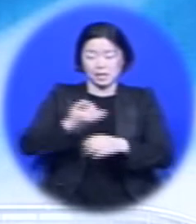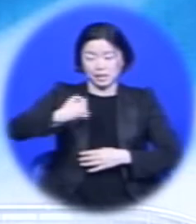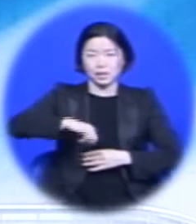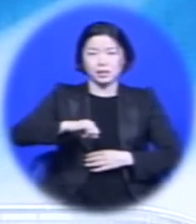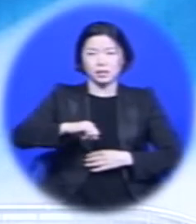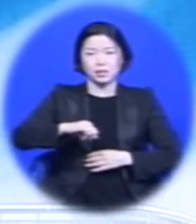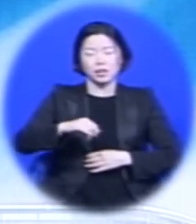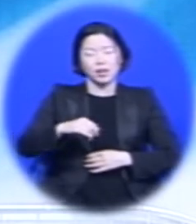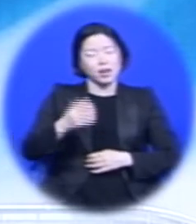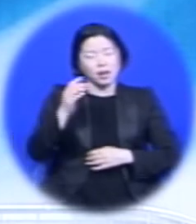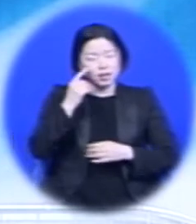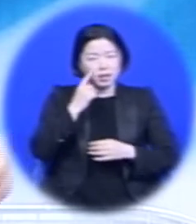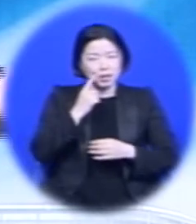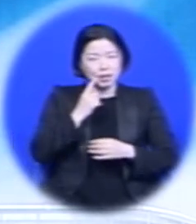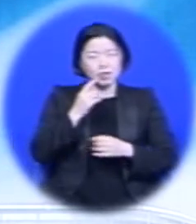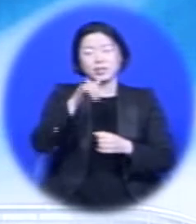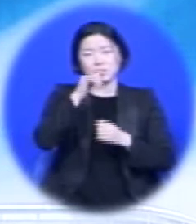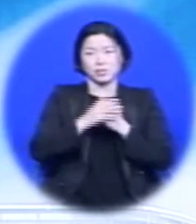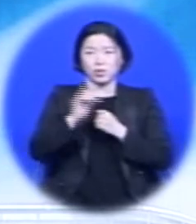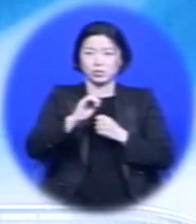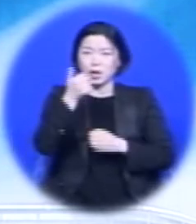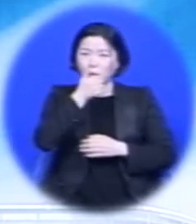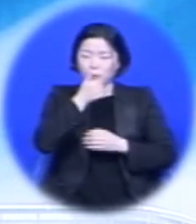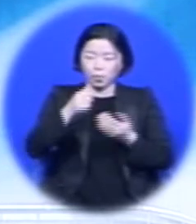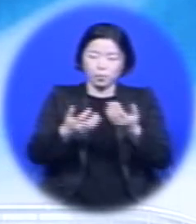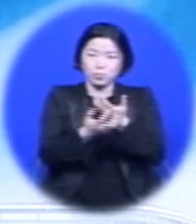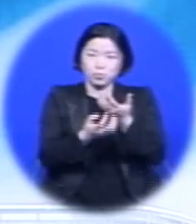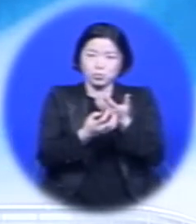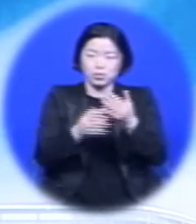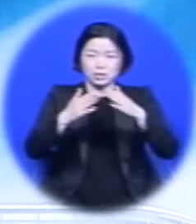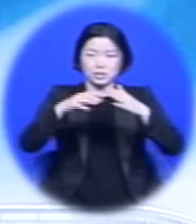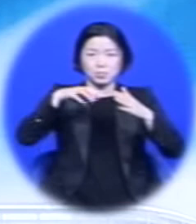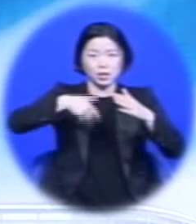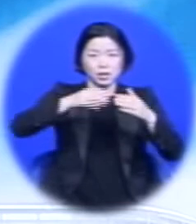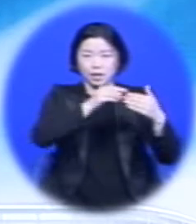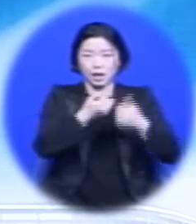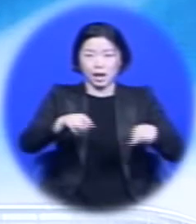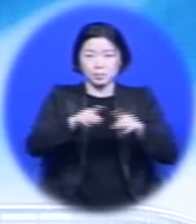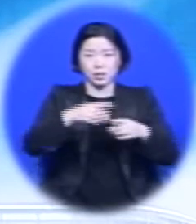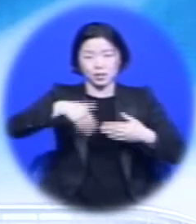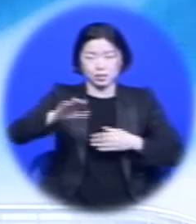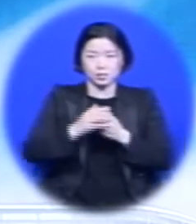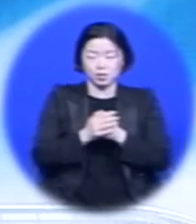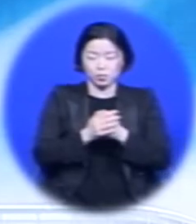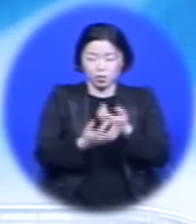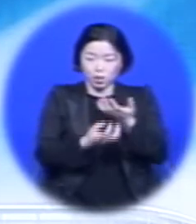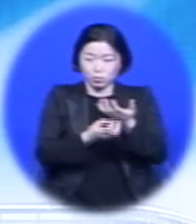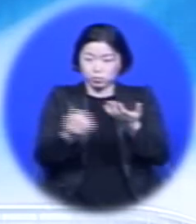애처로워서 어느 날 곰탕집을 데려갔어. 그래서 곰탕이 이제 나왔는데